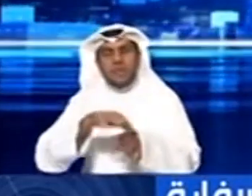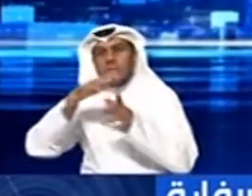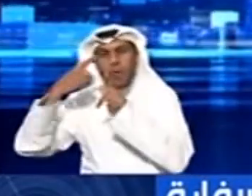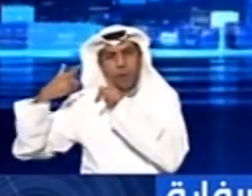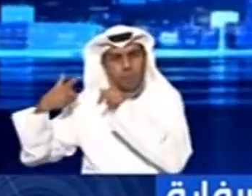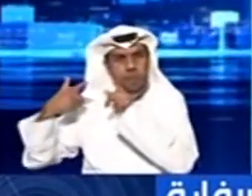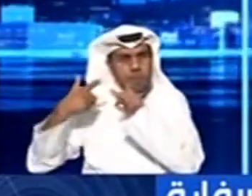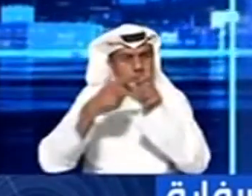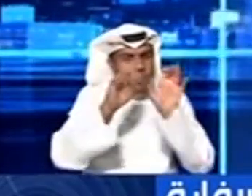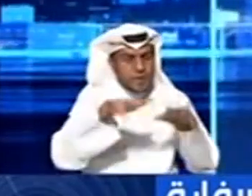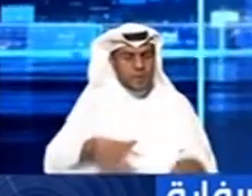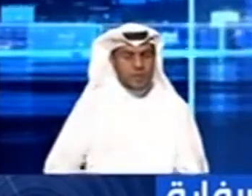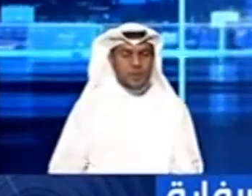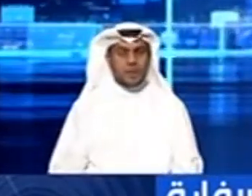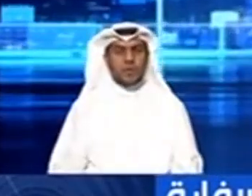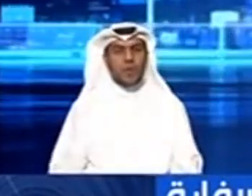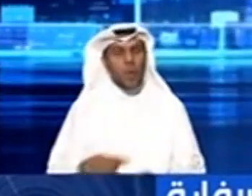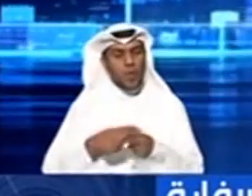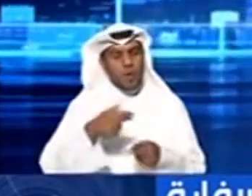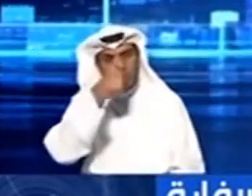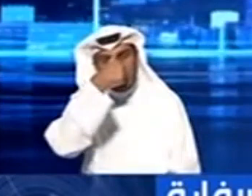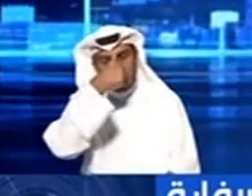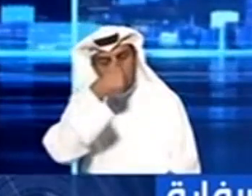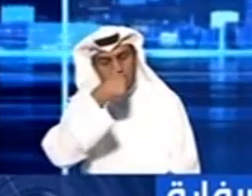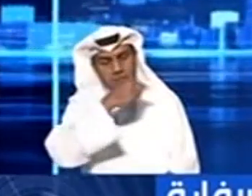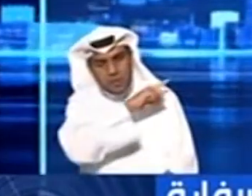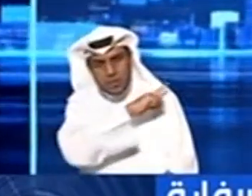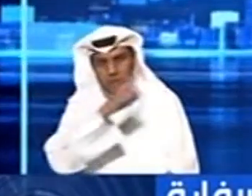مع المملكة العربية السعودية الشقيقة